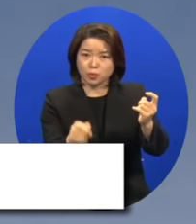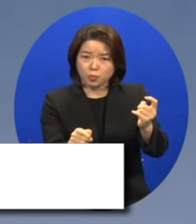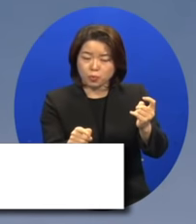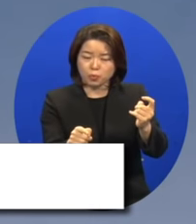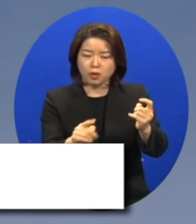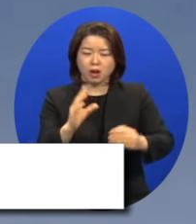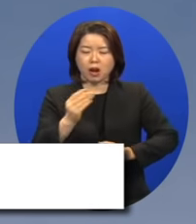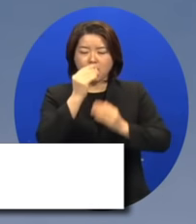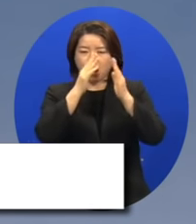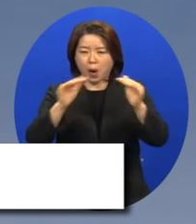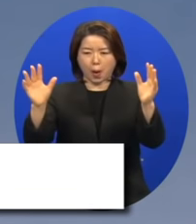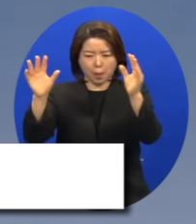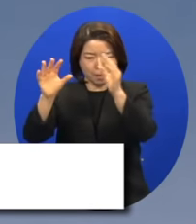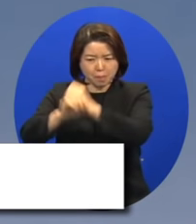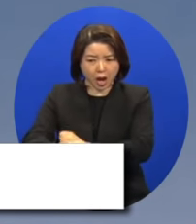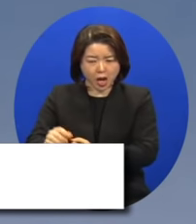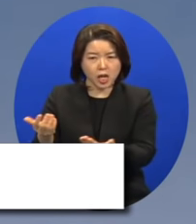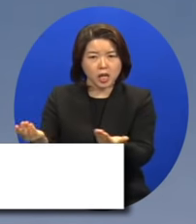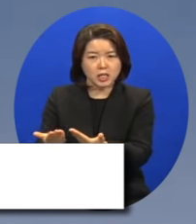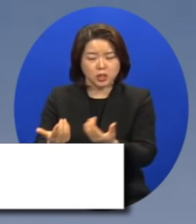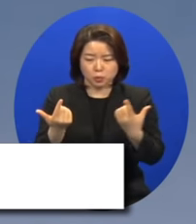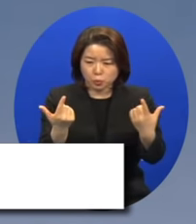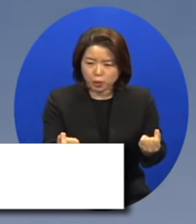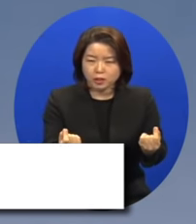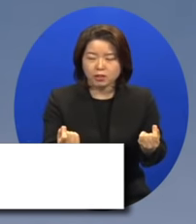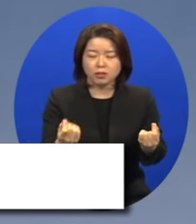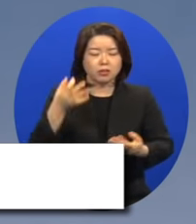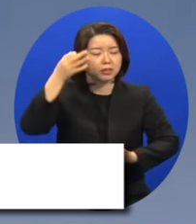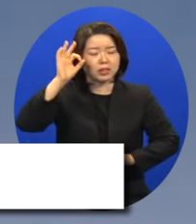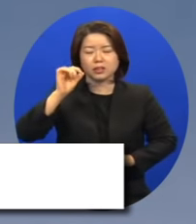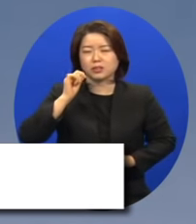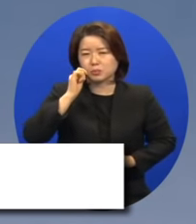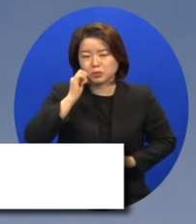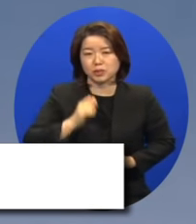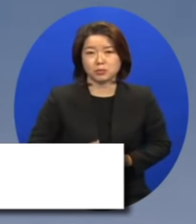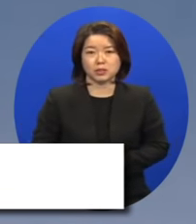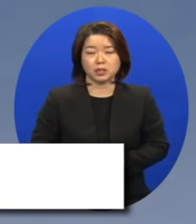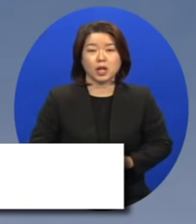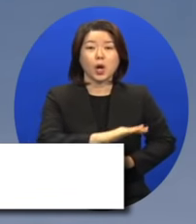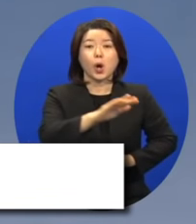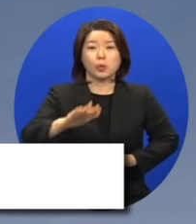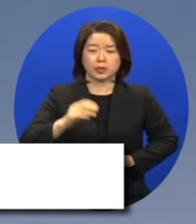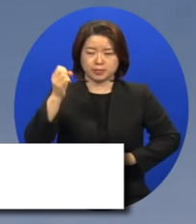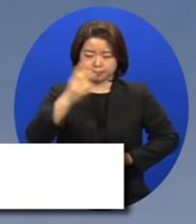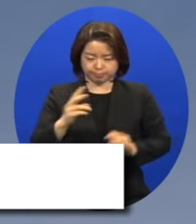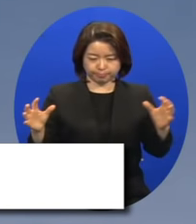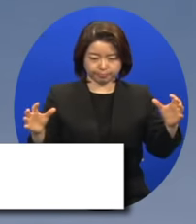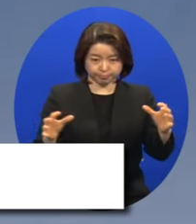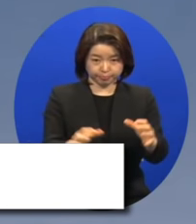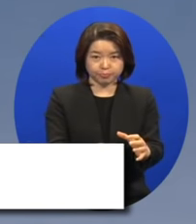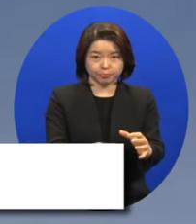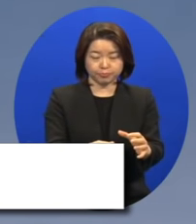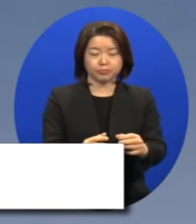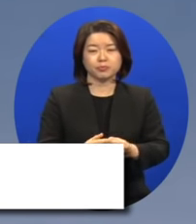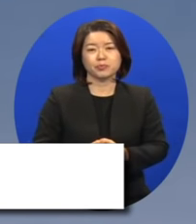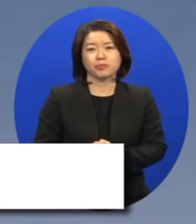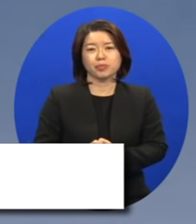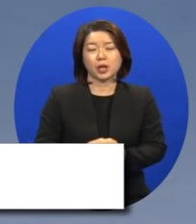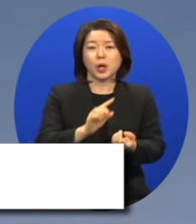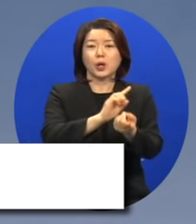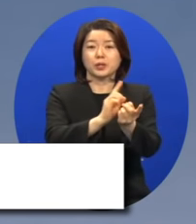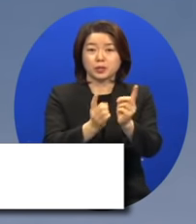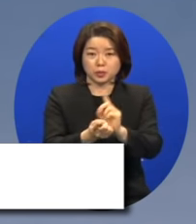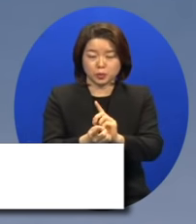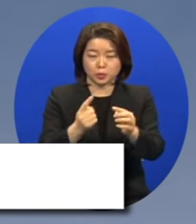사이의다툼이 사실상성전을파괴하는행위라는것을깨닫지못하게됩니다. 여러분,만일우리가